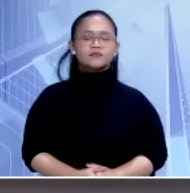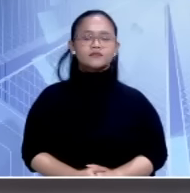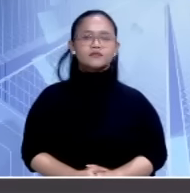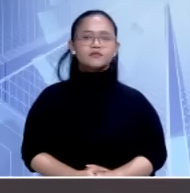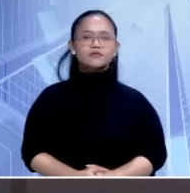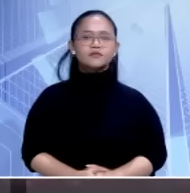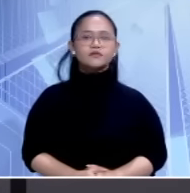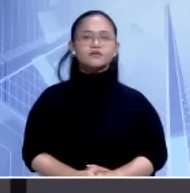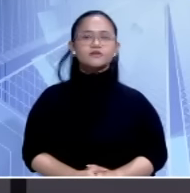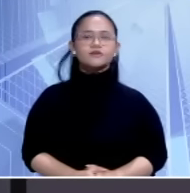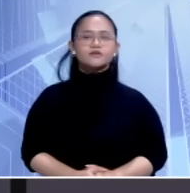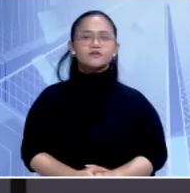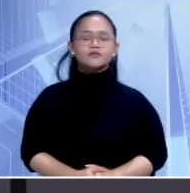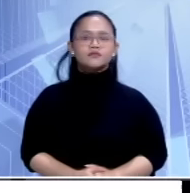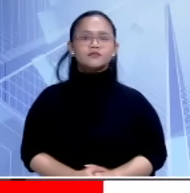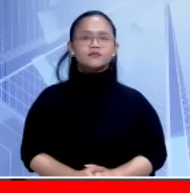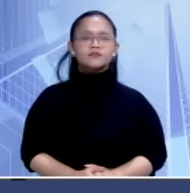melaporkan.